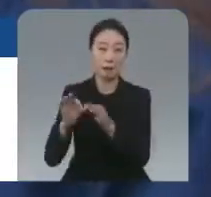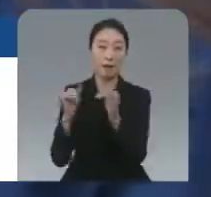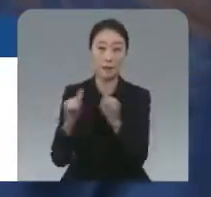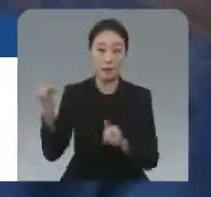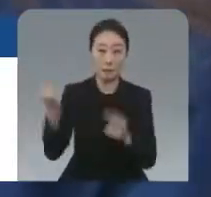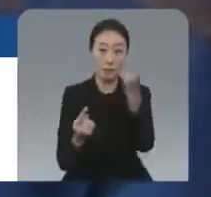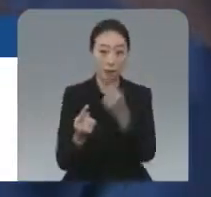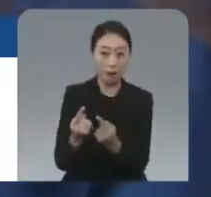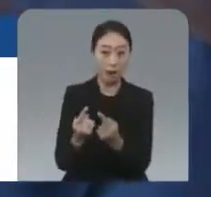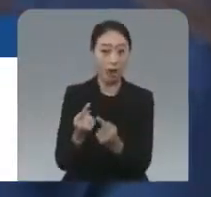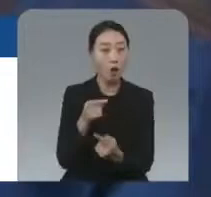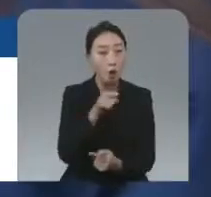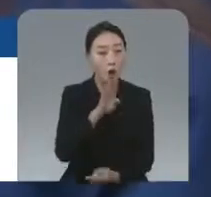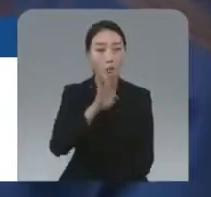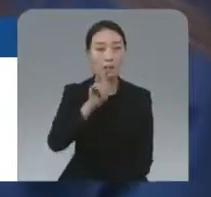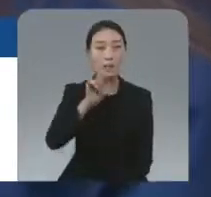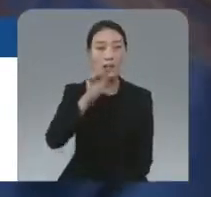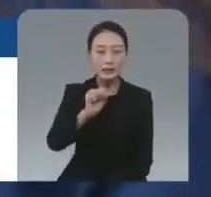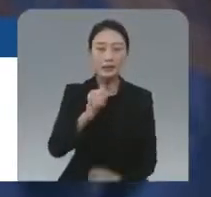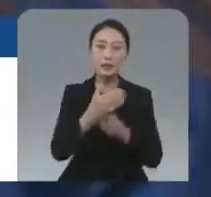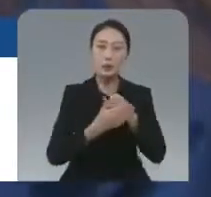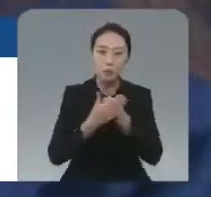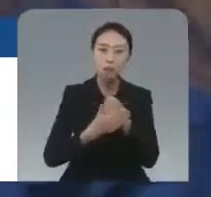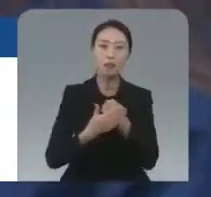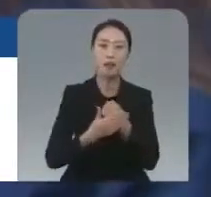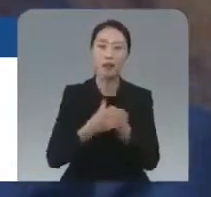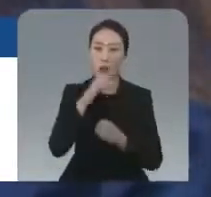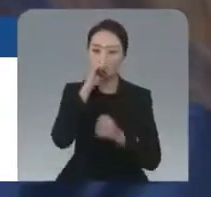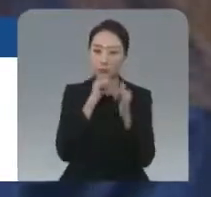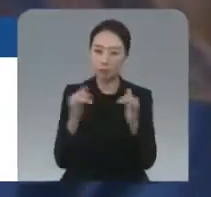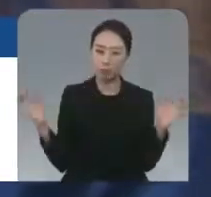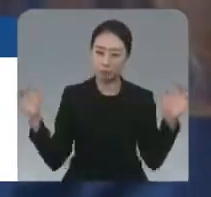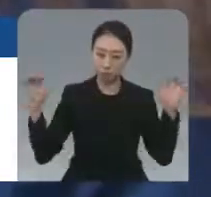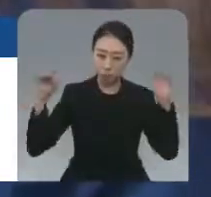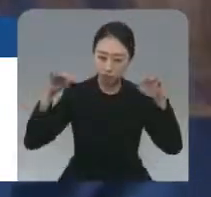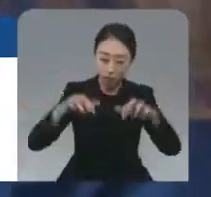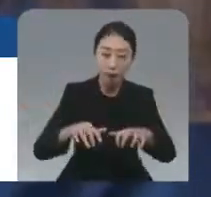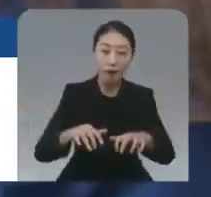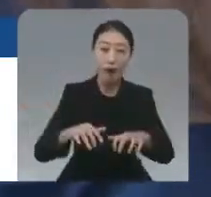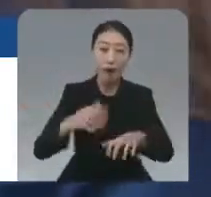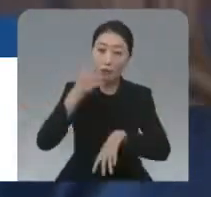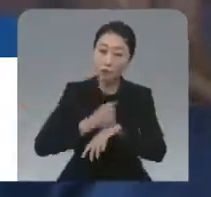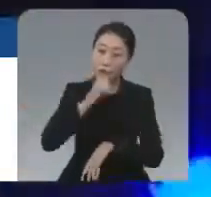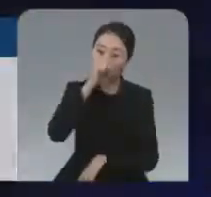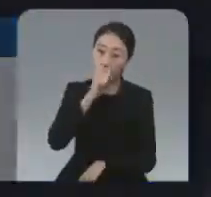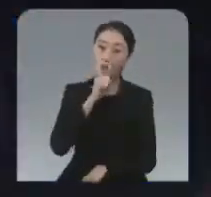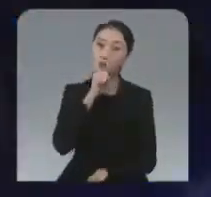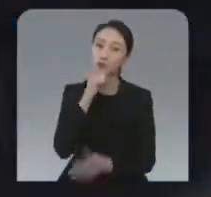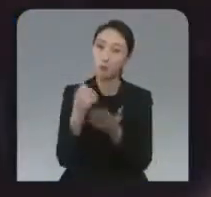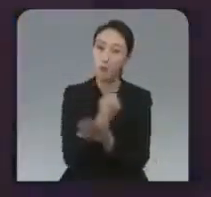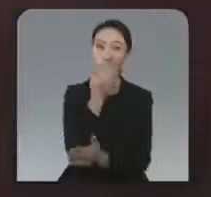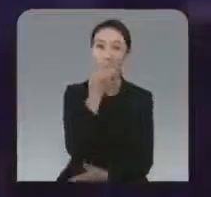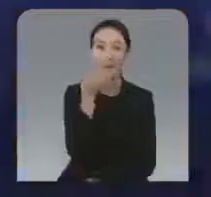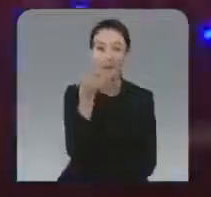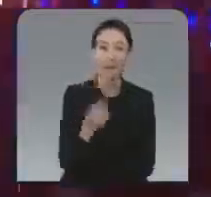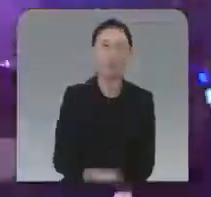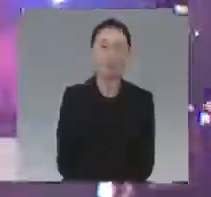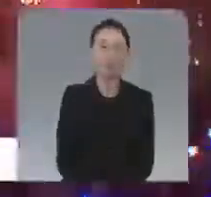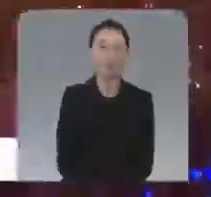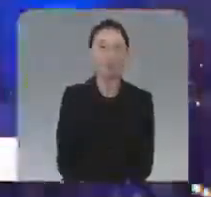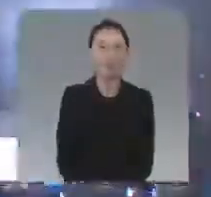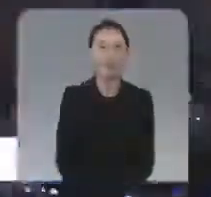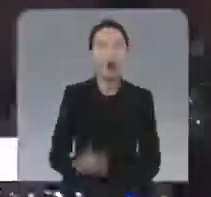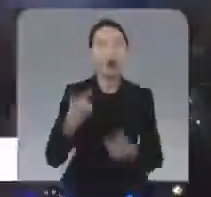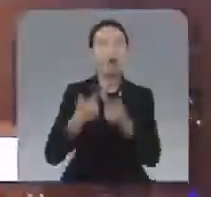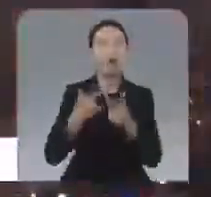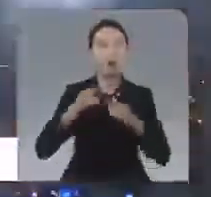cơ hội tốt để quảng bá cho thành phố Busan trong quá trình chạy đua giành quyền đăng cai World Expo buổi biểu diễn của BTS lần này được đánh giá vừa là